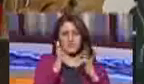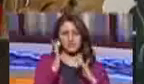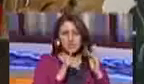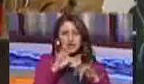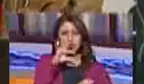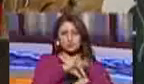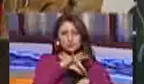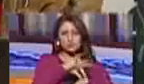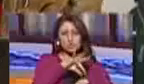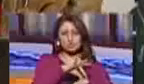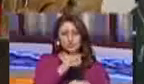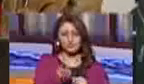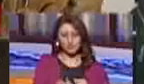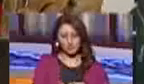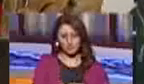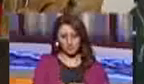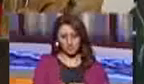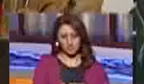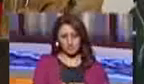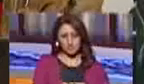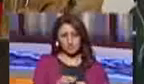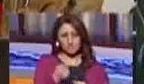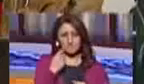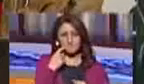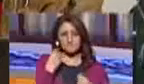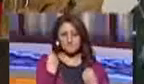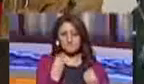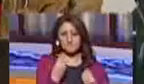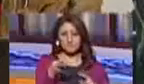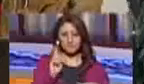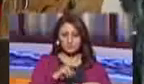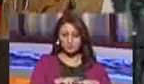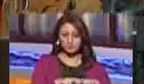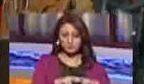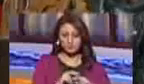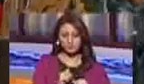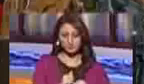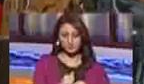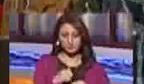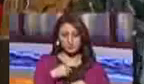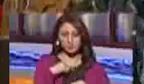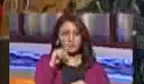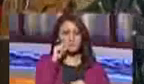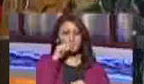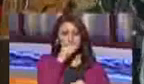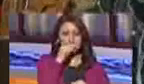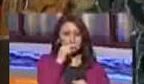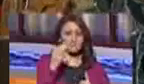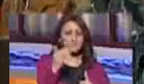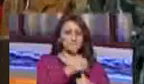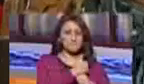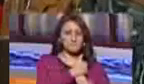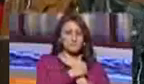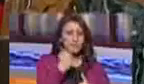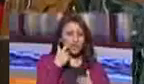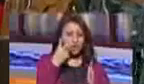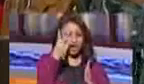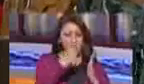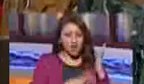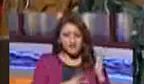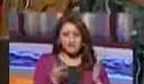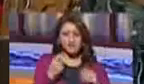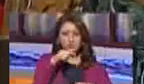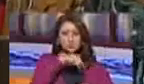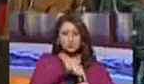تقبله علشان خاطر ما فيش تقريرات طبيه جه بيها. فانا بسال مرات اخويا الله فين التقارير وفين